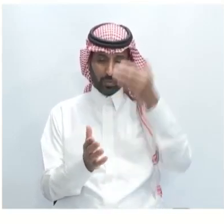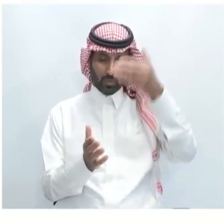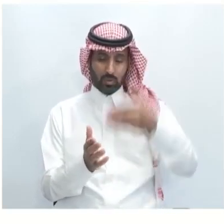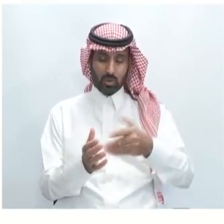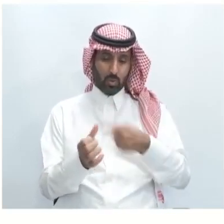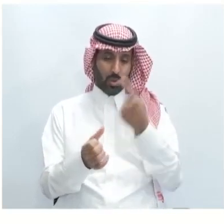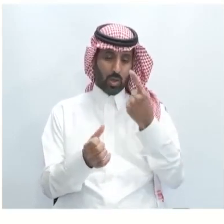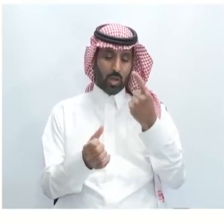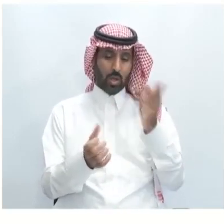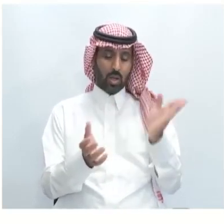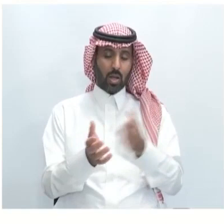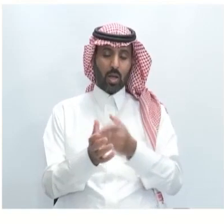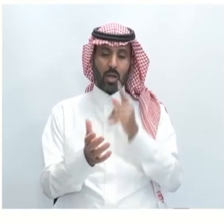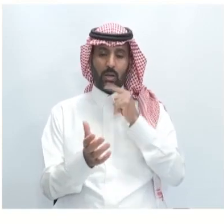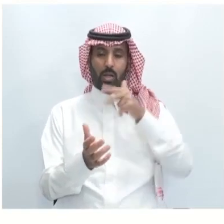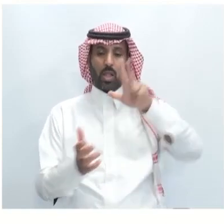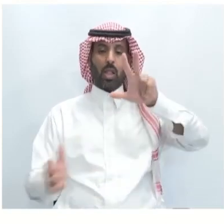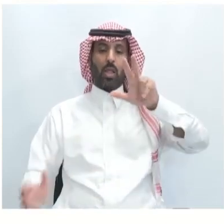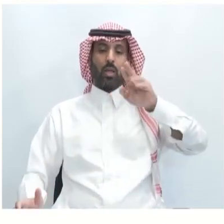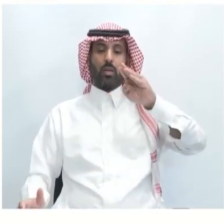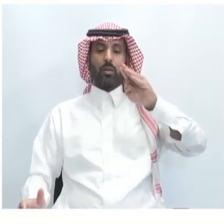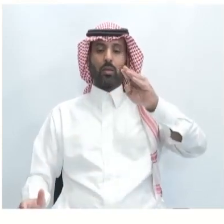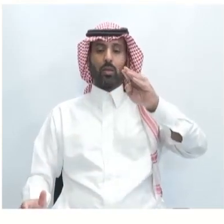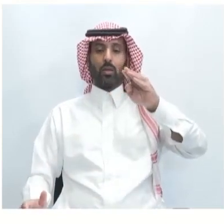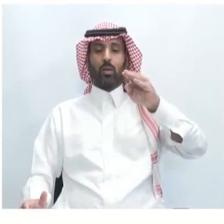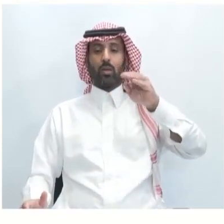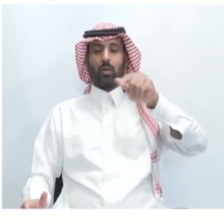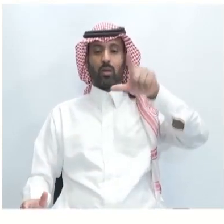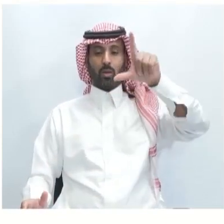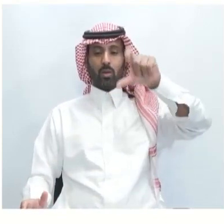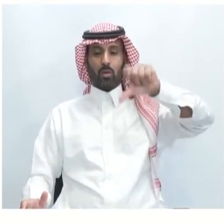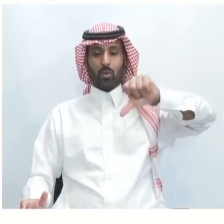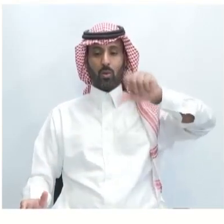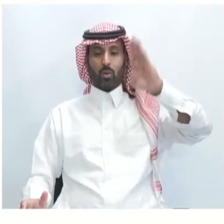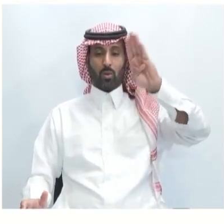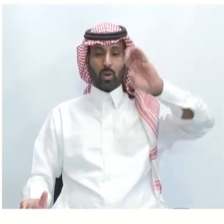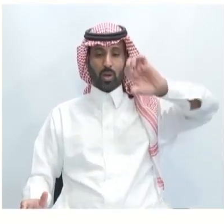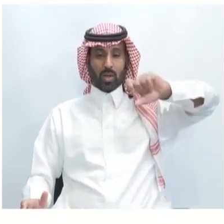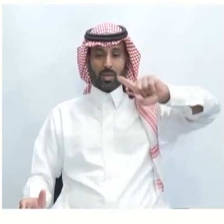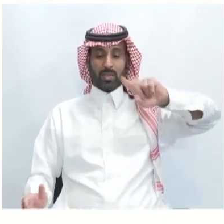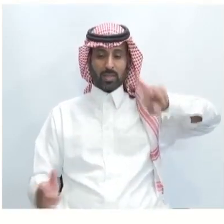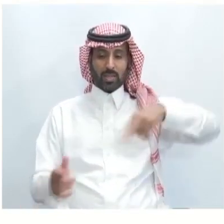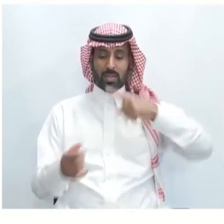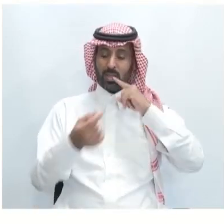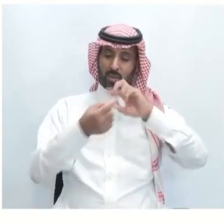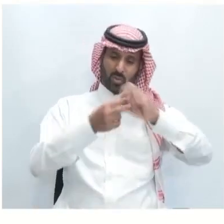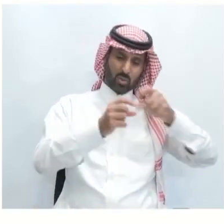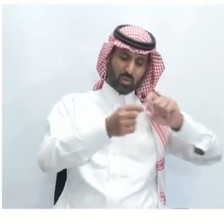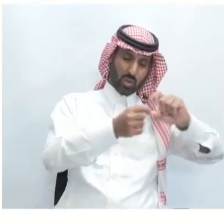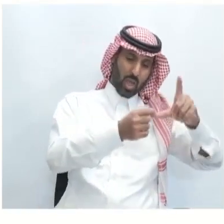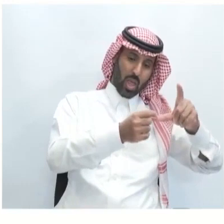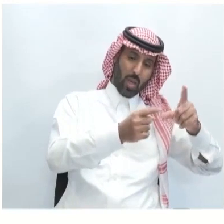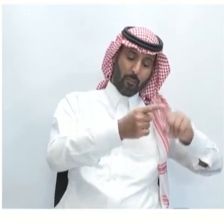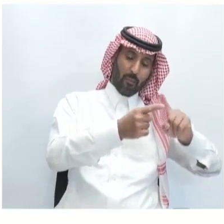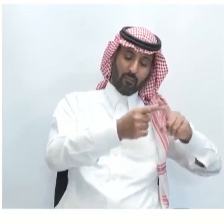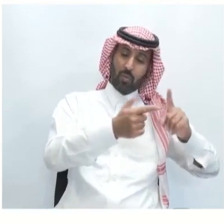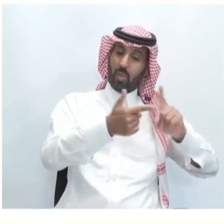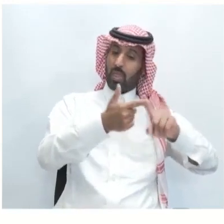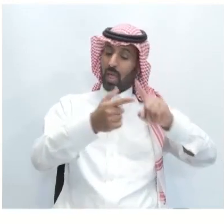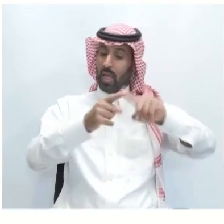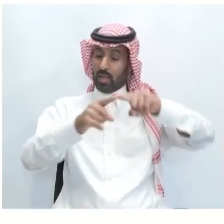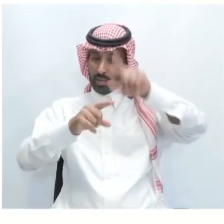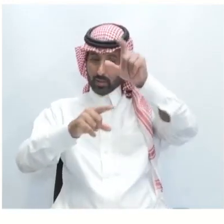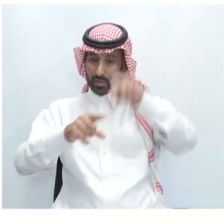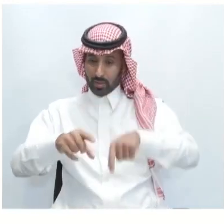النوع الاول وهو الجلوكوز لاحظ لدي شكلين شكل سلسله مفتوح وشكل حلقي ما هو